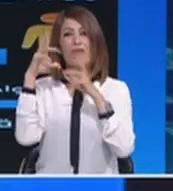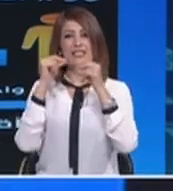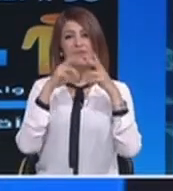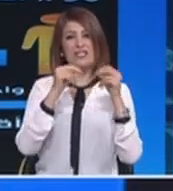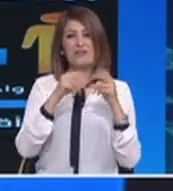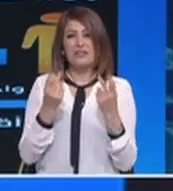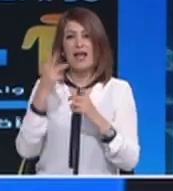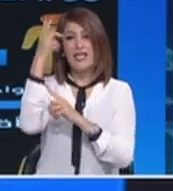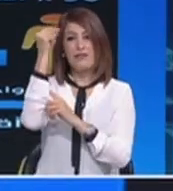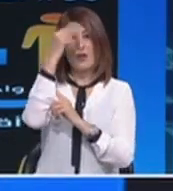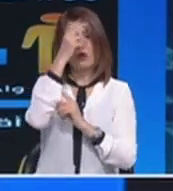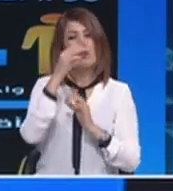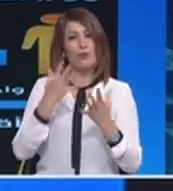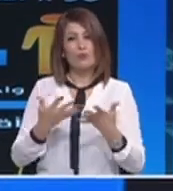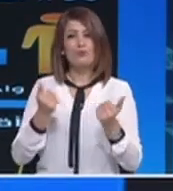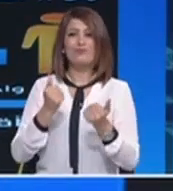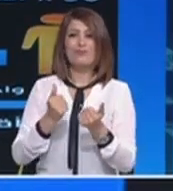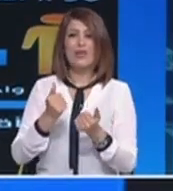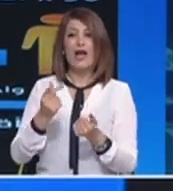كله الحقيقه